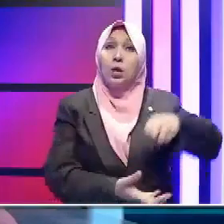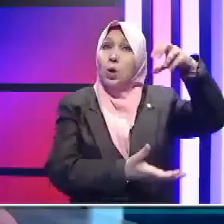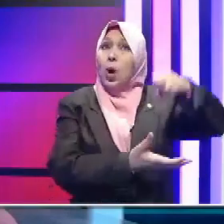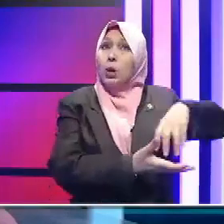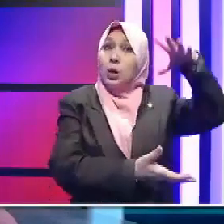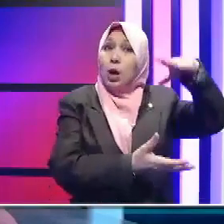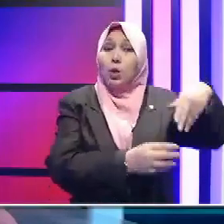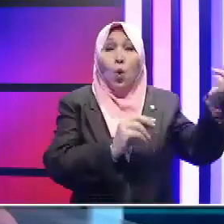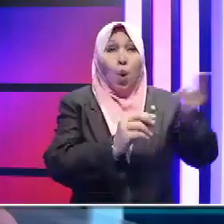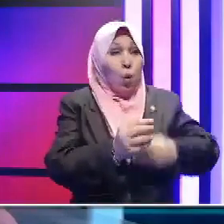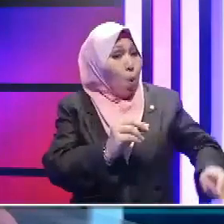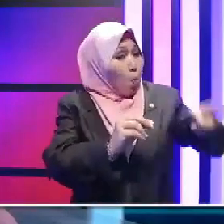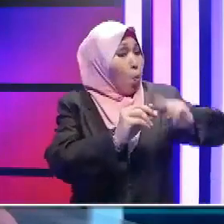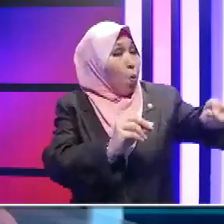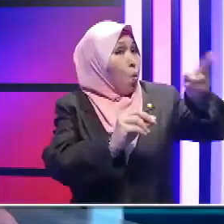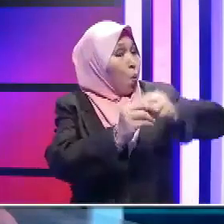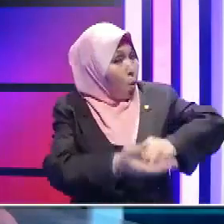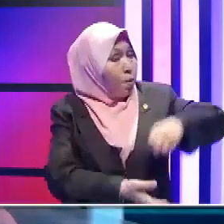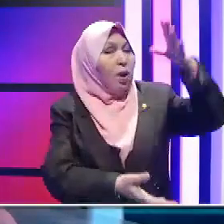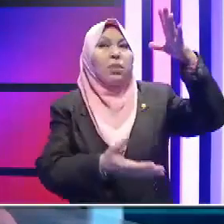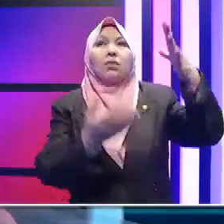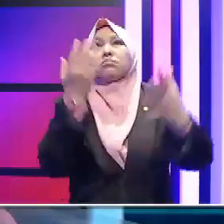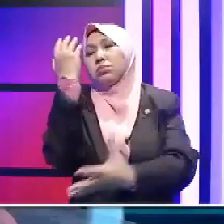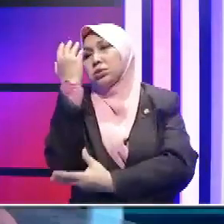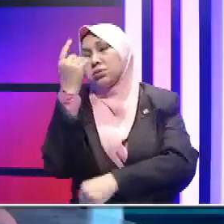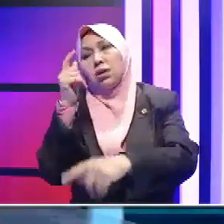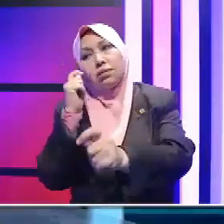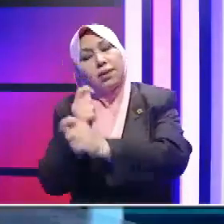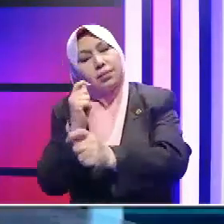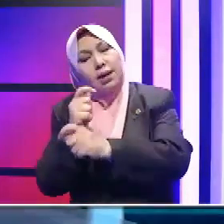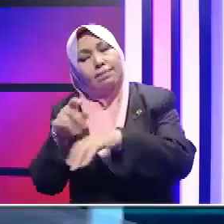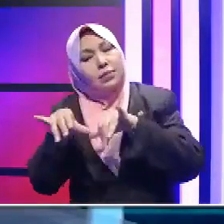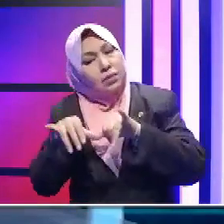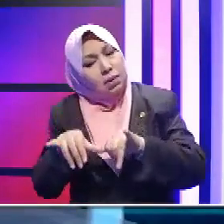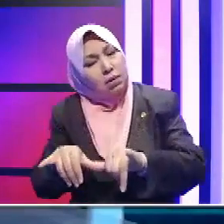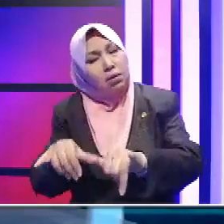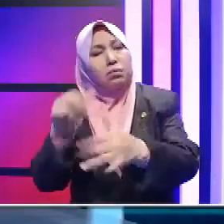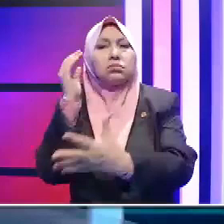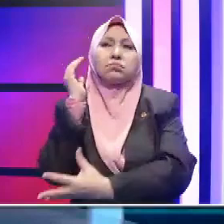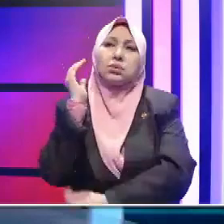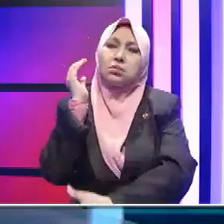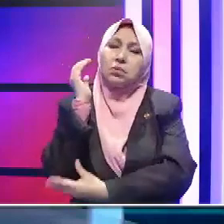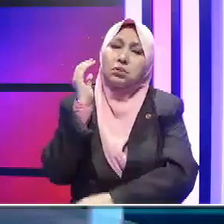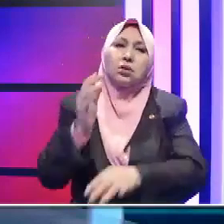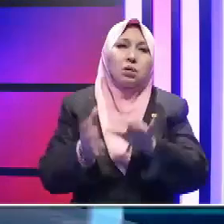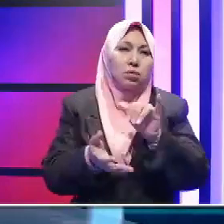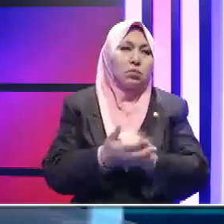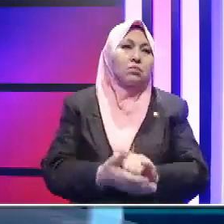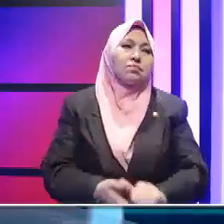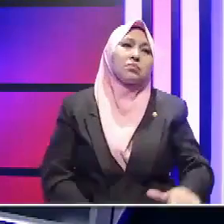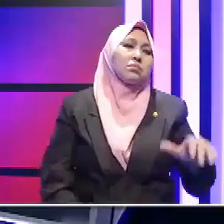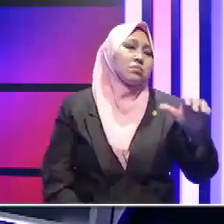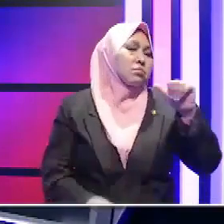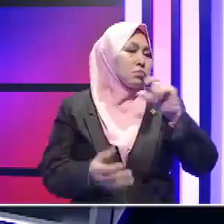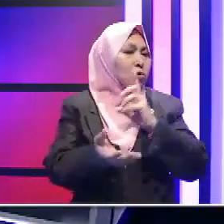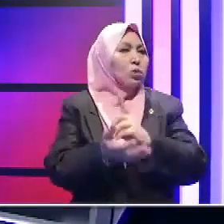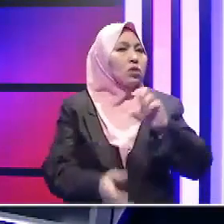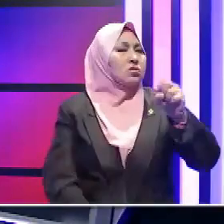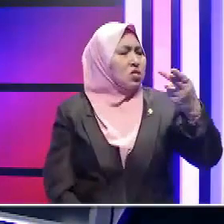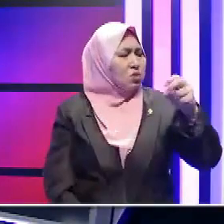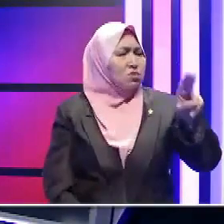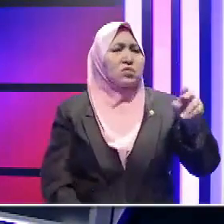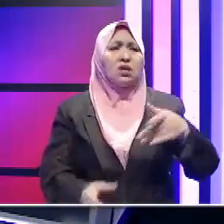terus kayu dan yang miskin terus miskin bantuan itu antar misi saya inilah Robben absen sih baik cuma kasus